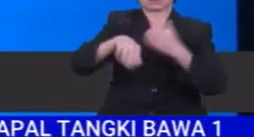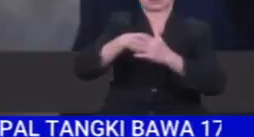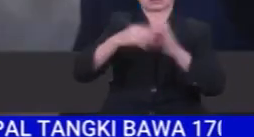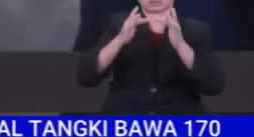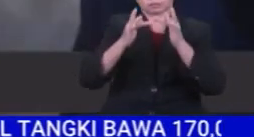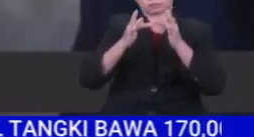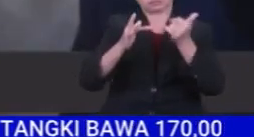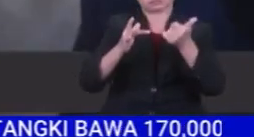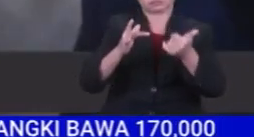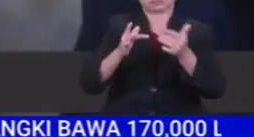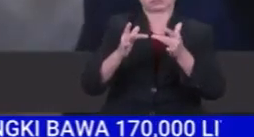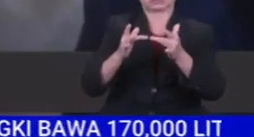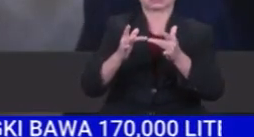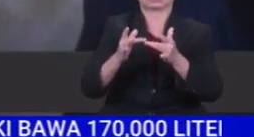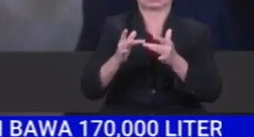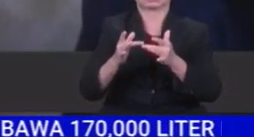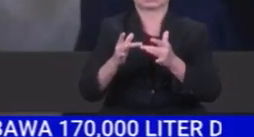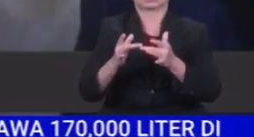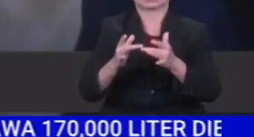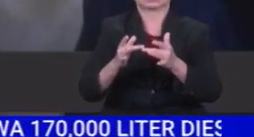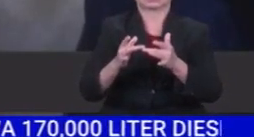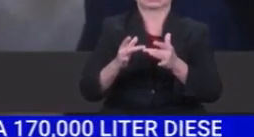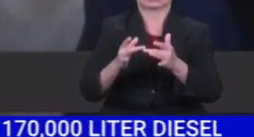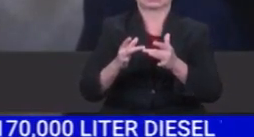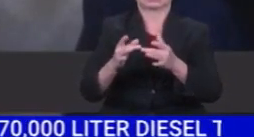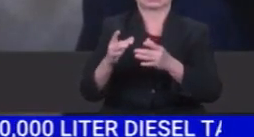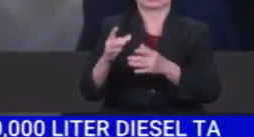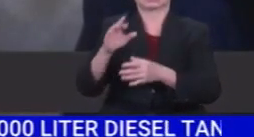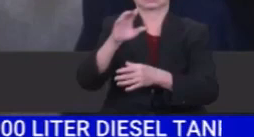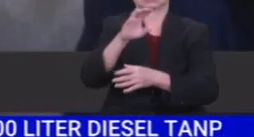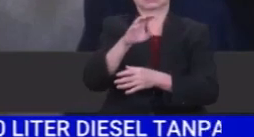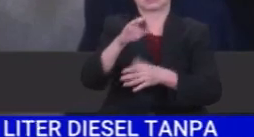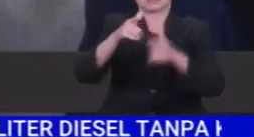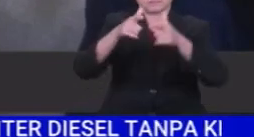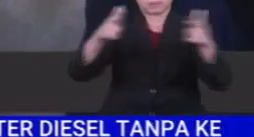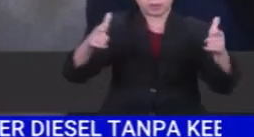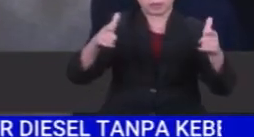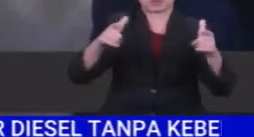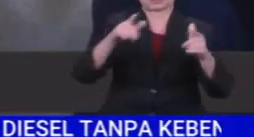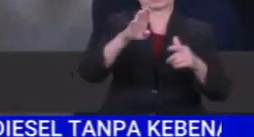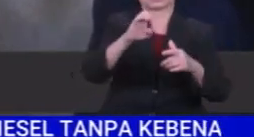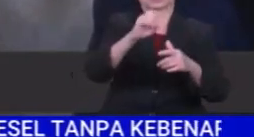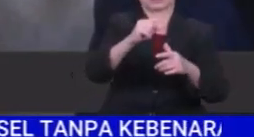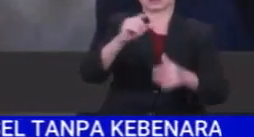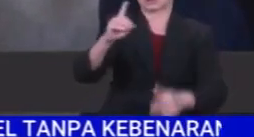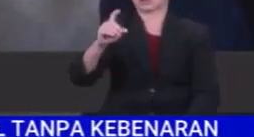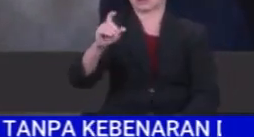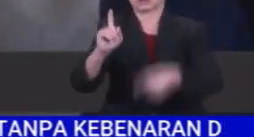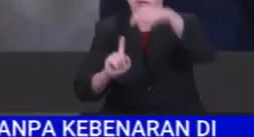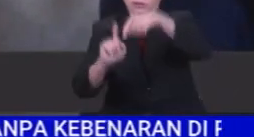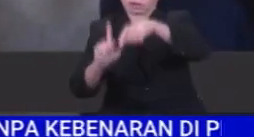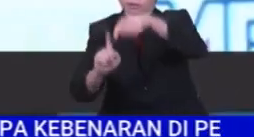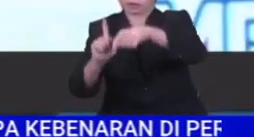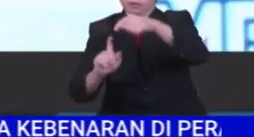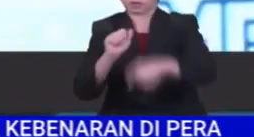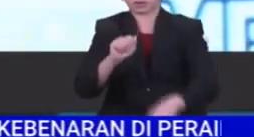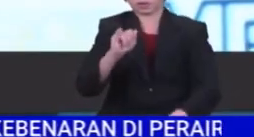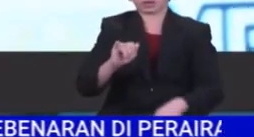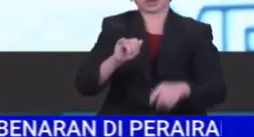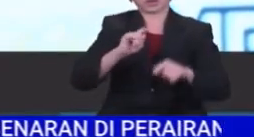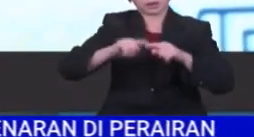internet of thinks my dad and the east